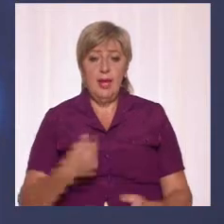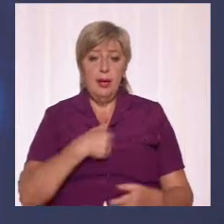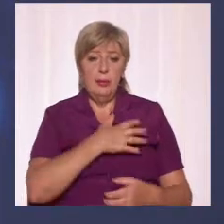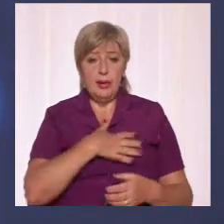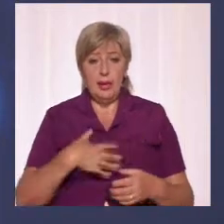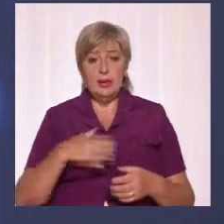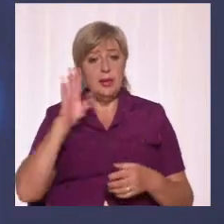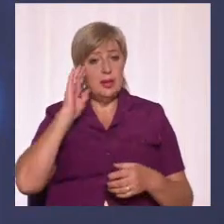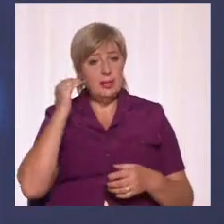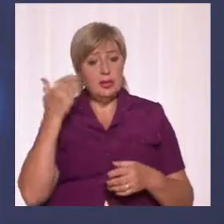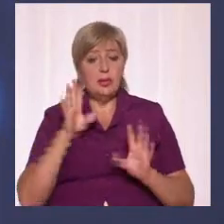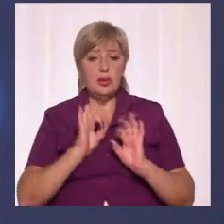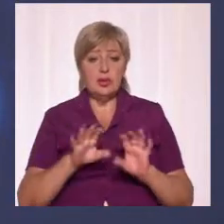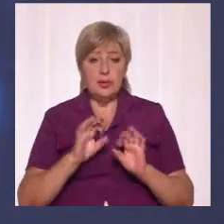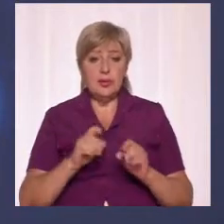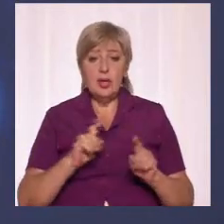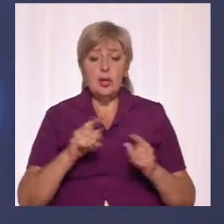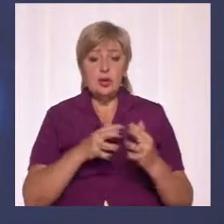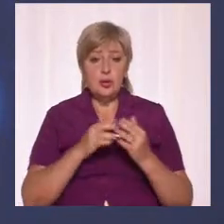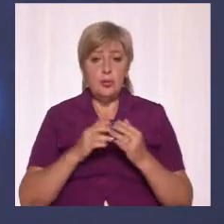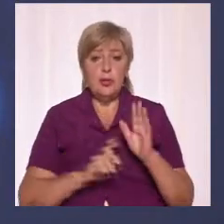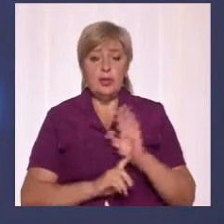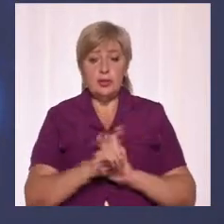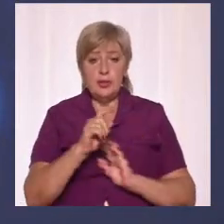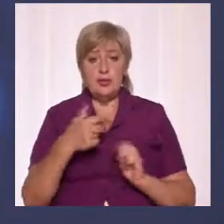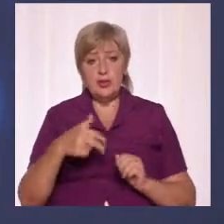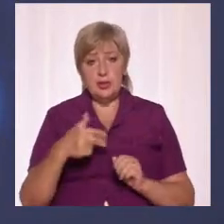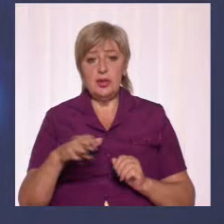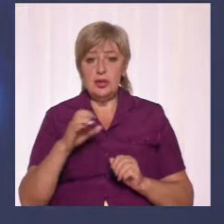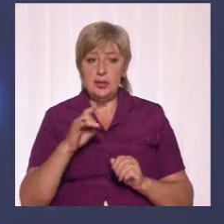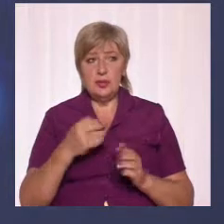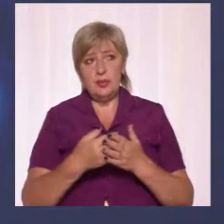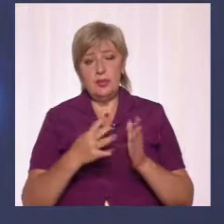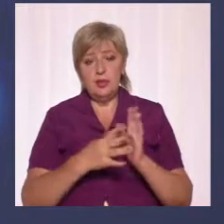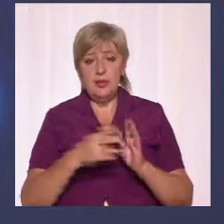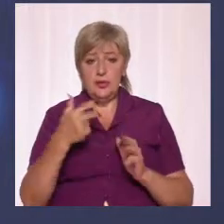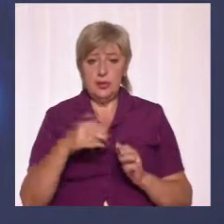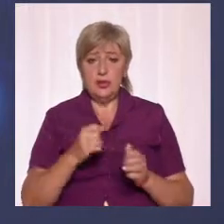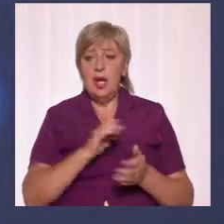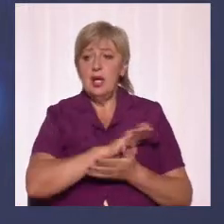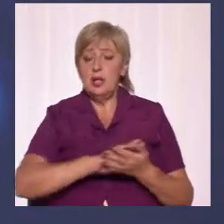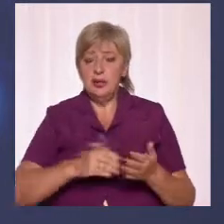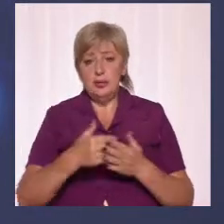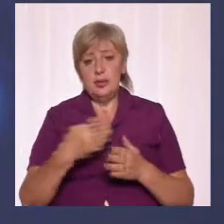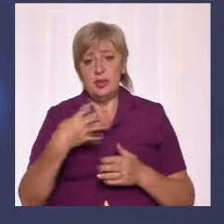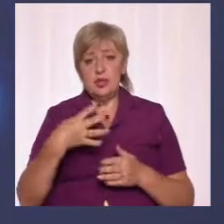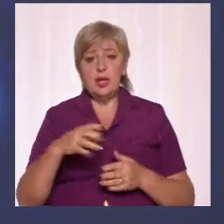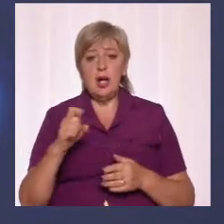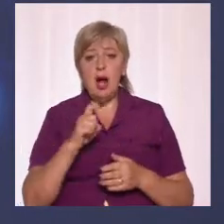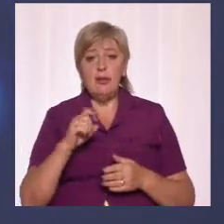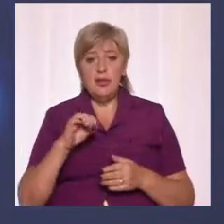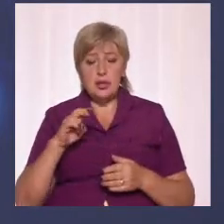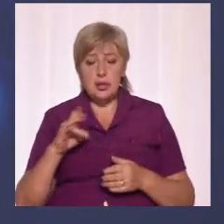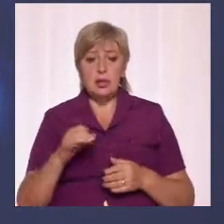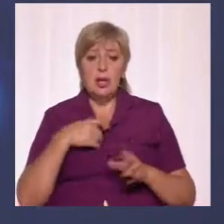Поранений Дмитро розповідає, що бій розпочався 30 серпня десь о 9:30 ранку та тривав близько 40 хвилин. Військовослужбовець говорить,